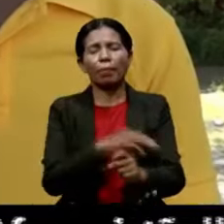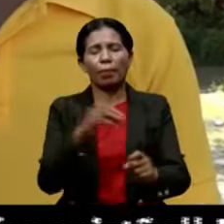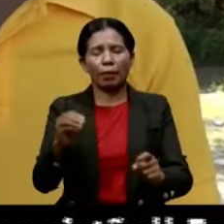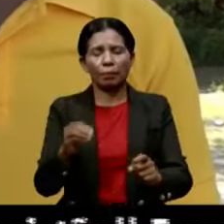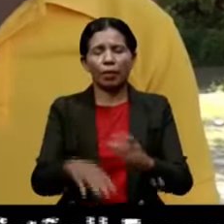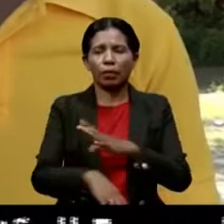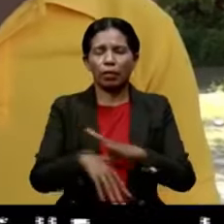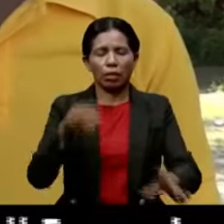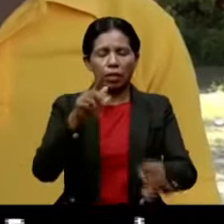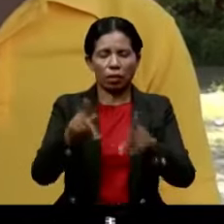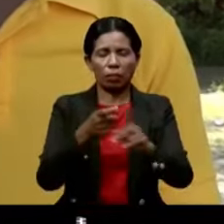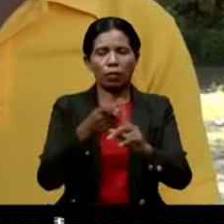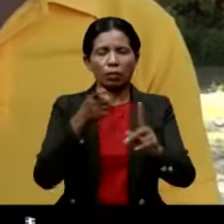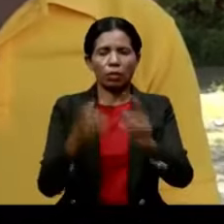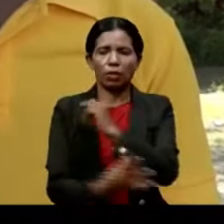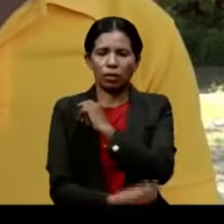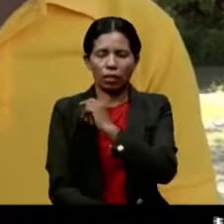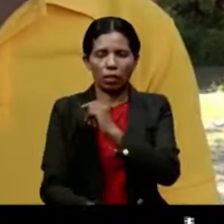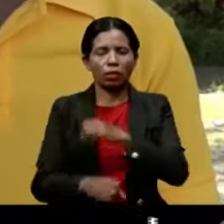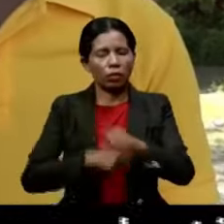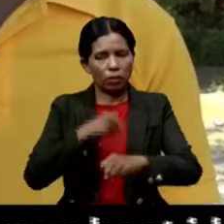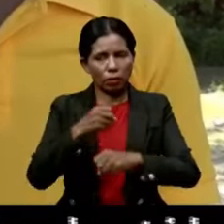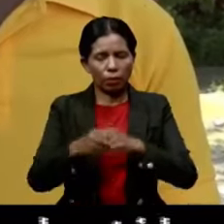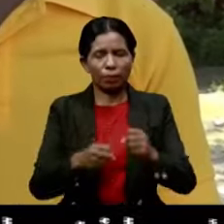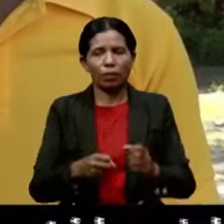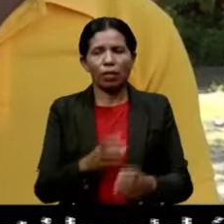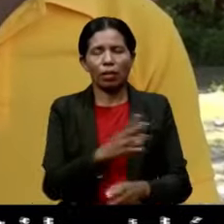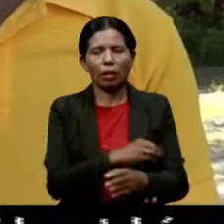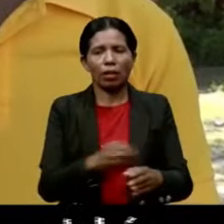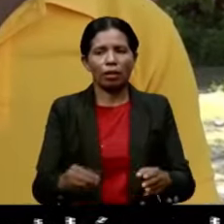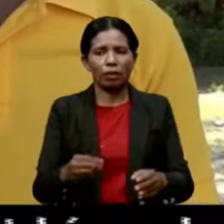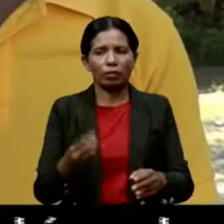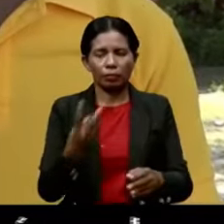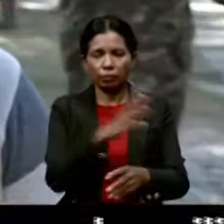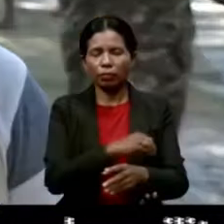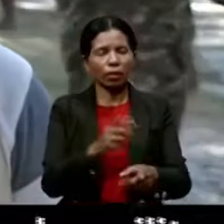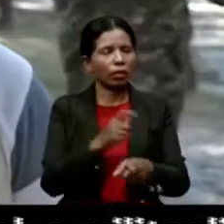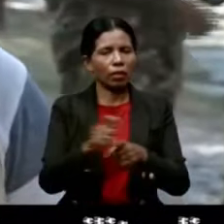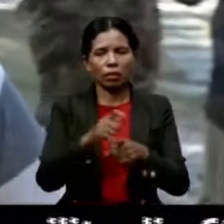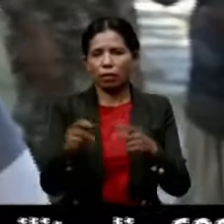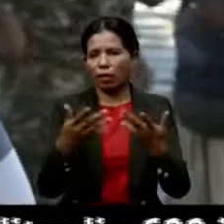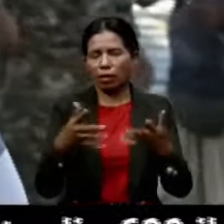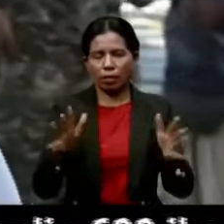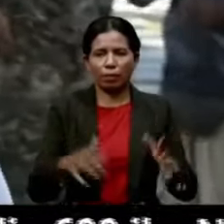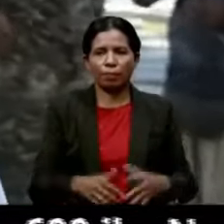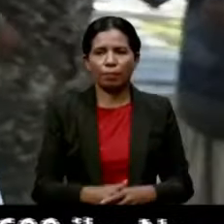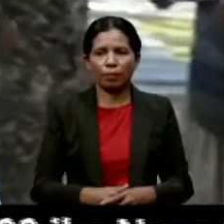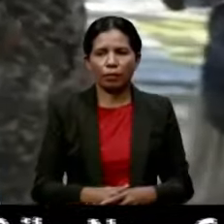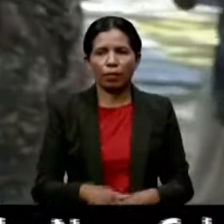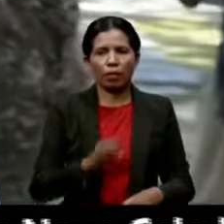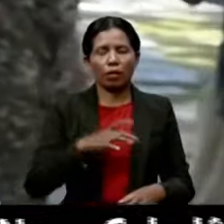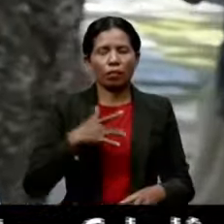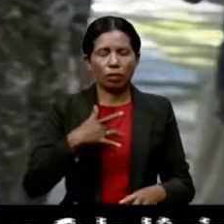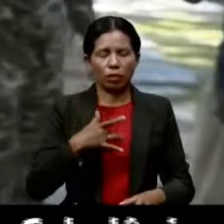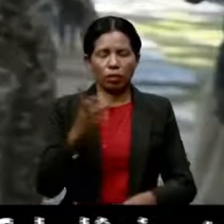korre pobo ne bela saya sekian kelumuk. Selain itu kuliah korre pobo saya sekian kelumuk ini teori yang mendadit praktikal lah. Rosinti loron ida